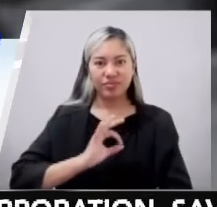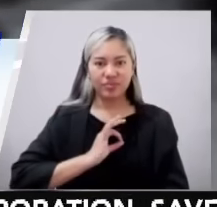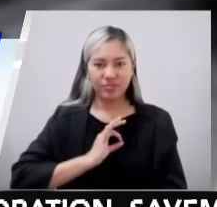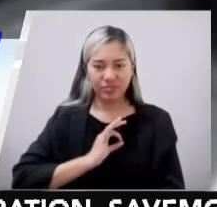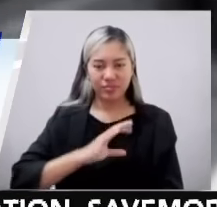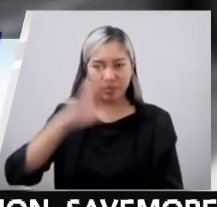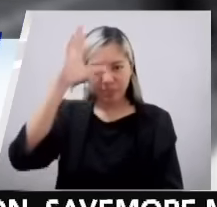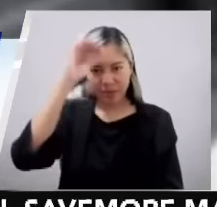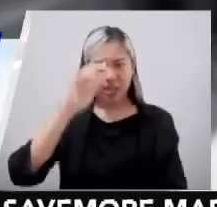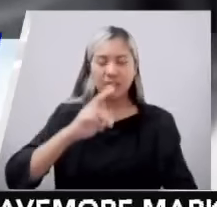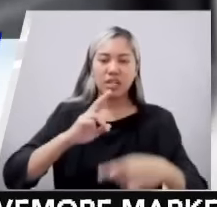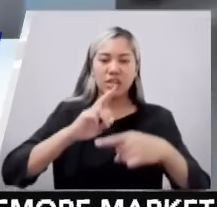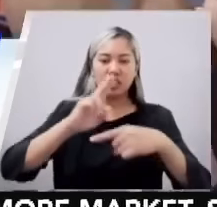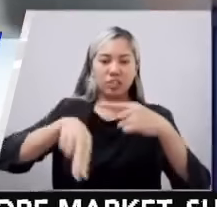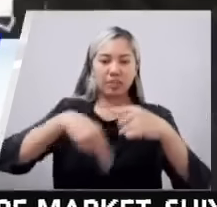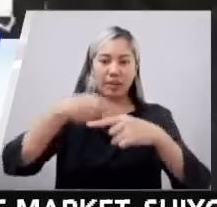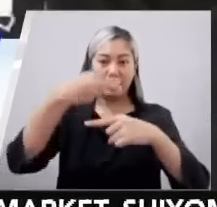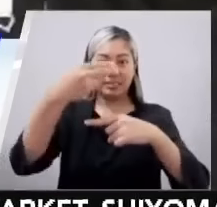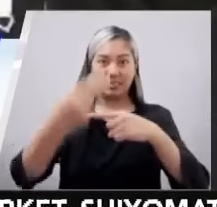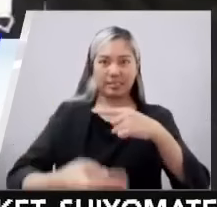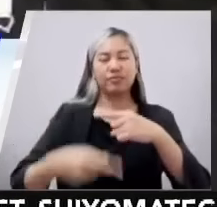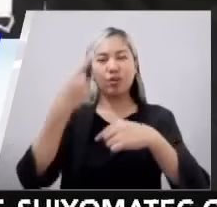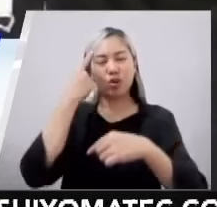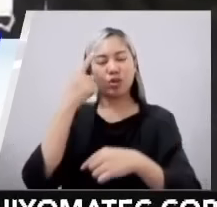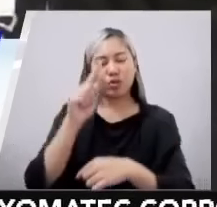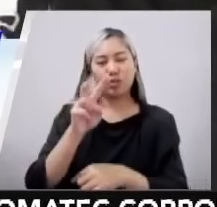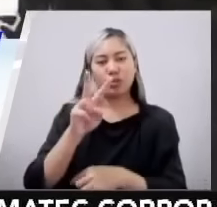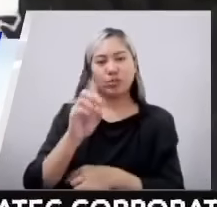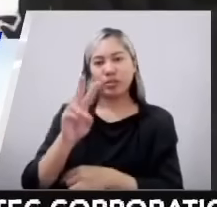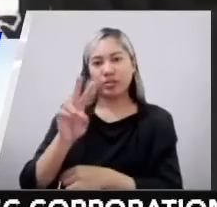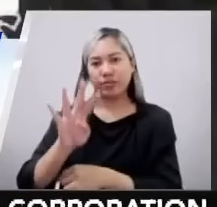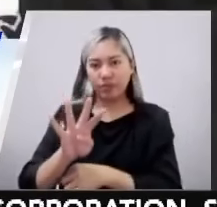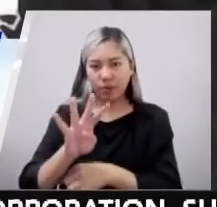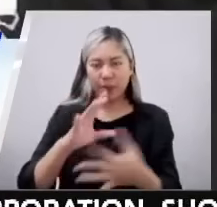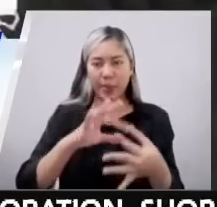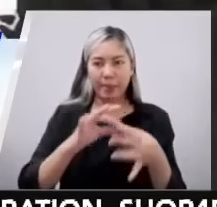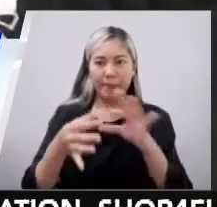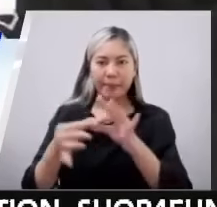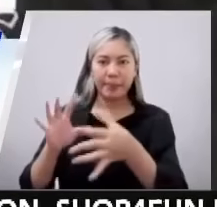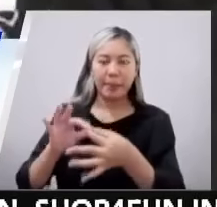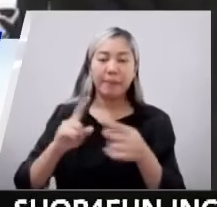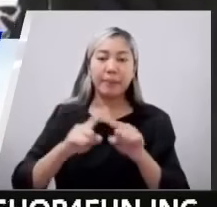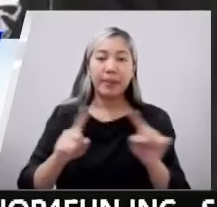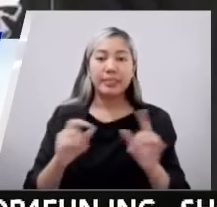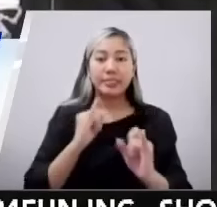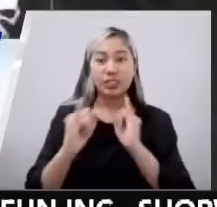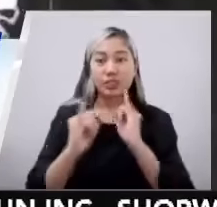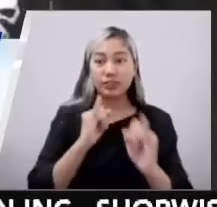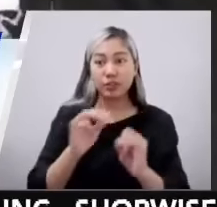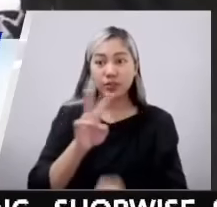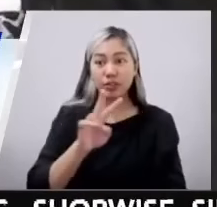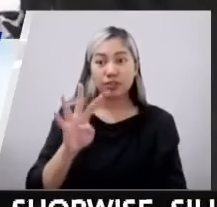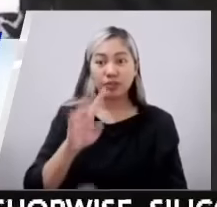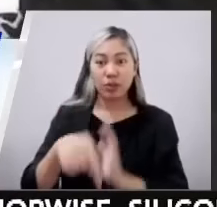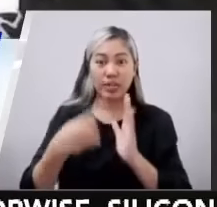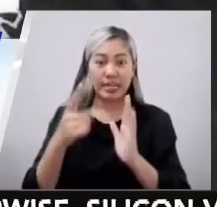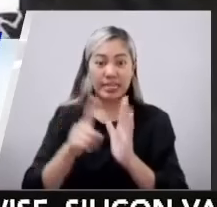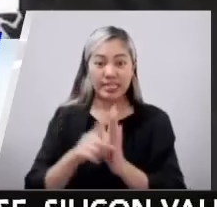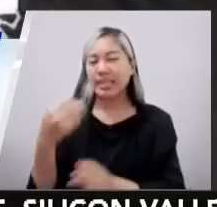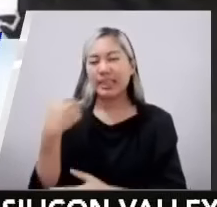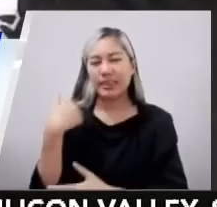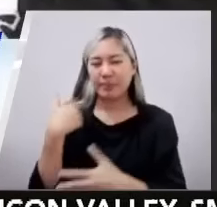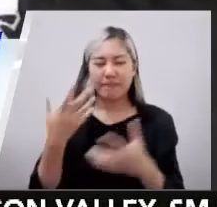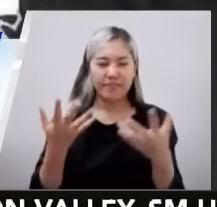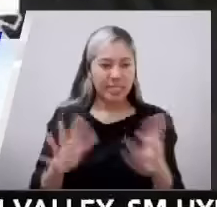2024 Paris Olympics pero sabi niya sa panayam sa 24 Oras hos angang pagtahak